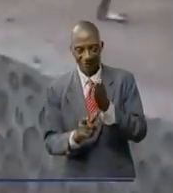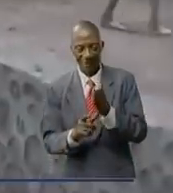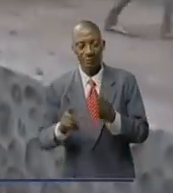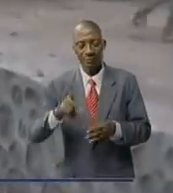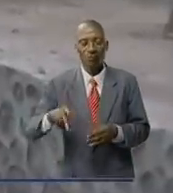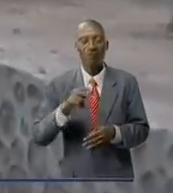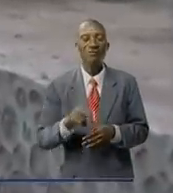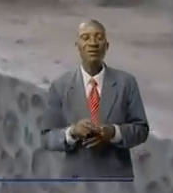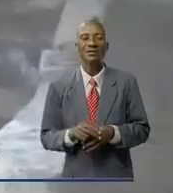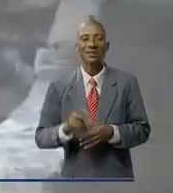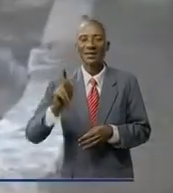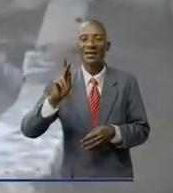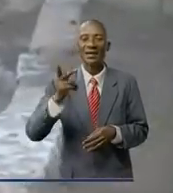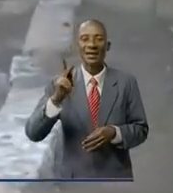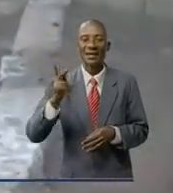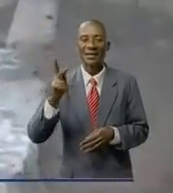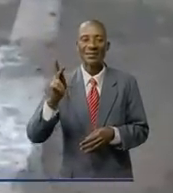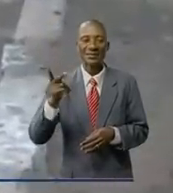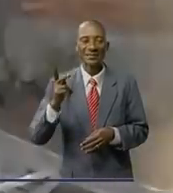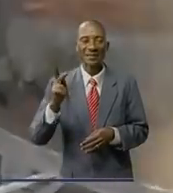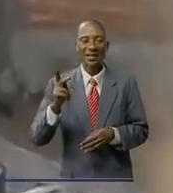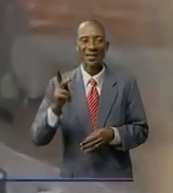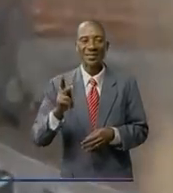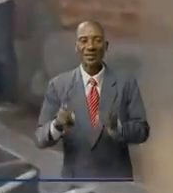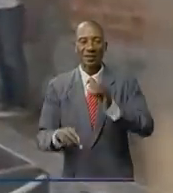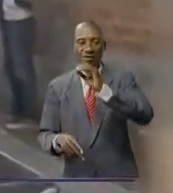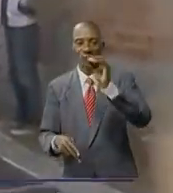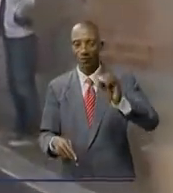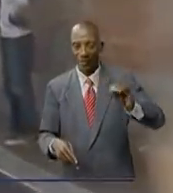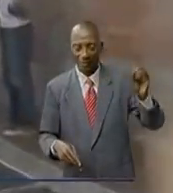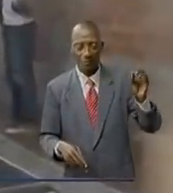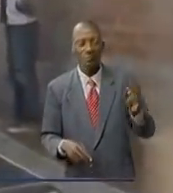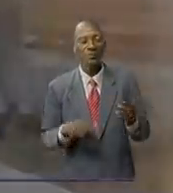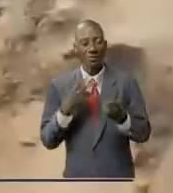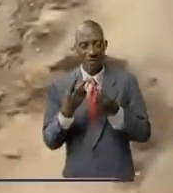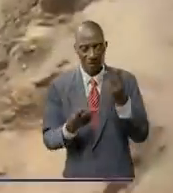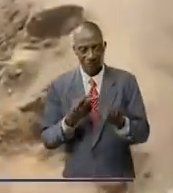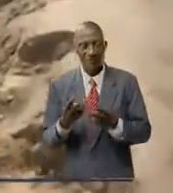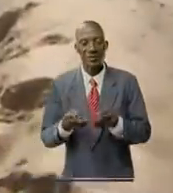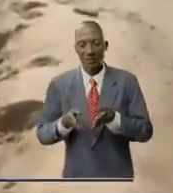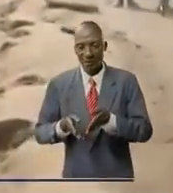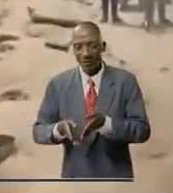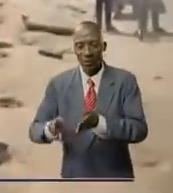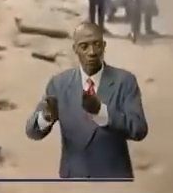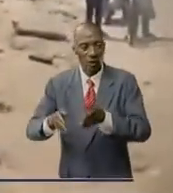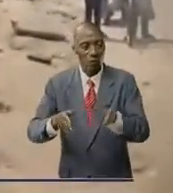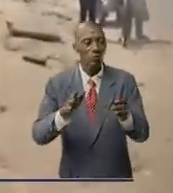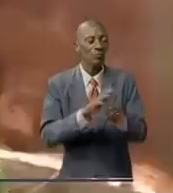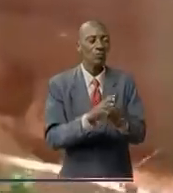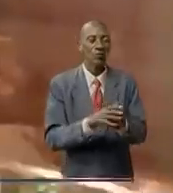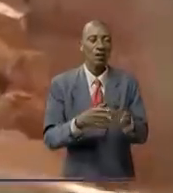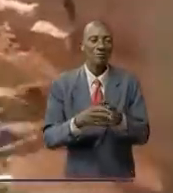Tarsiste Kabatusila Mbuyamba, a visité les différents sites et chantiers de l'OVD exécutés